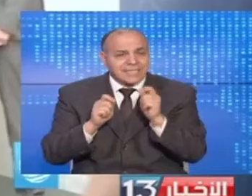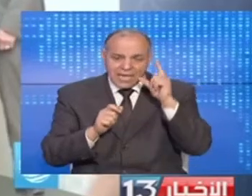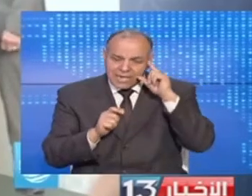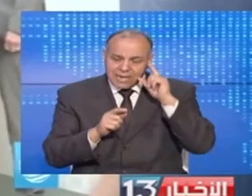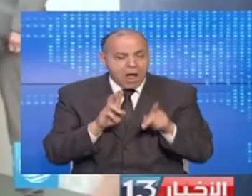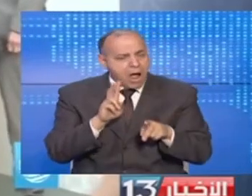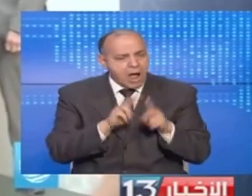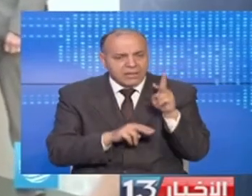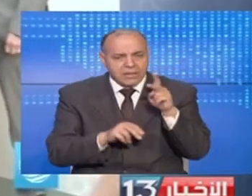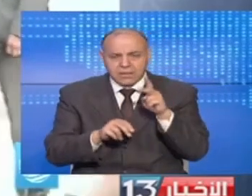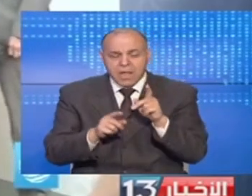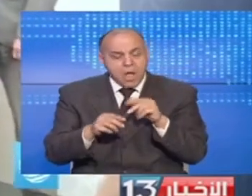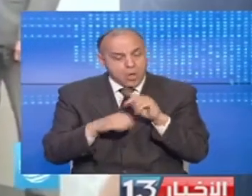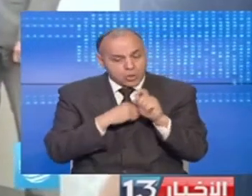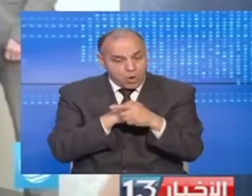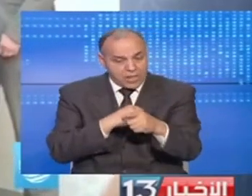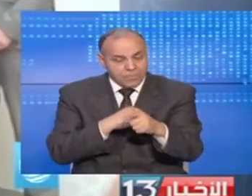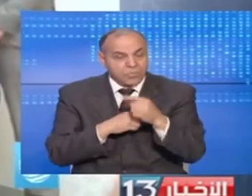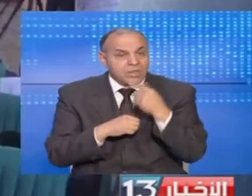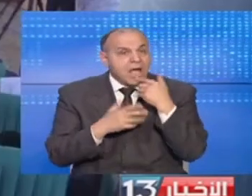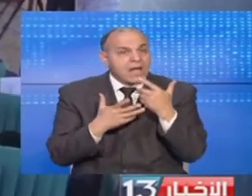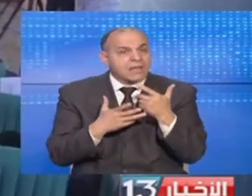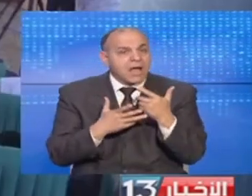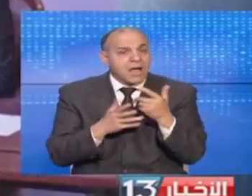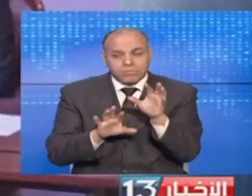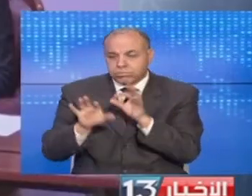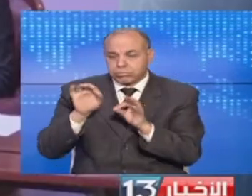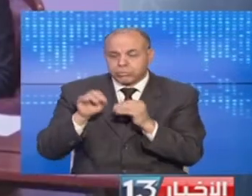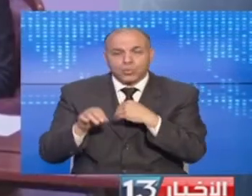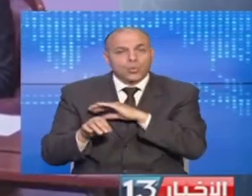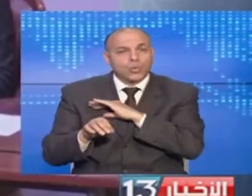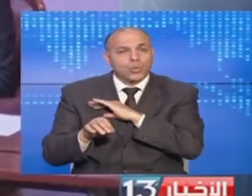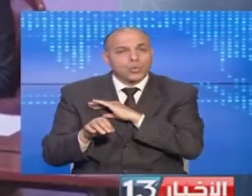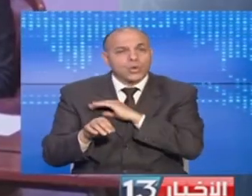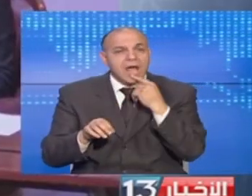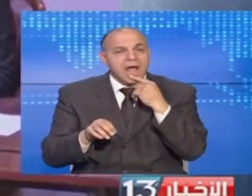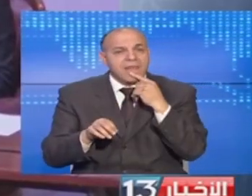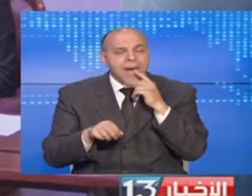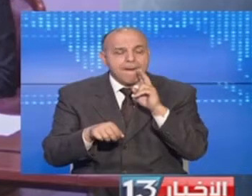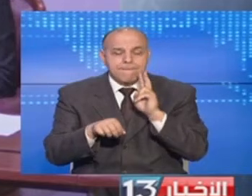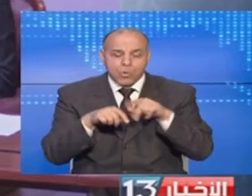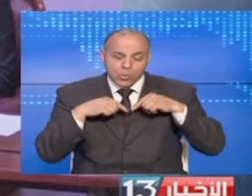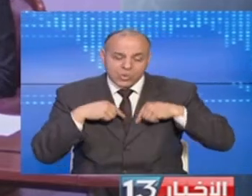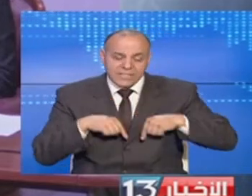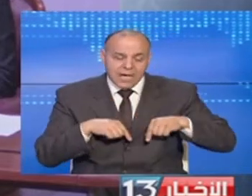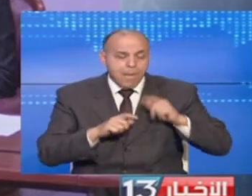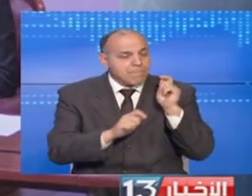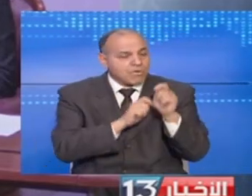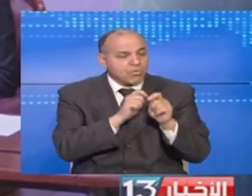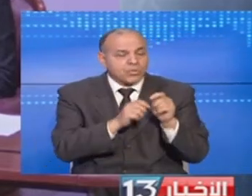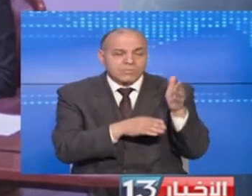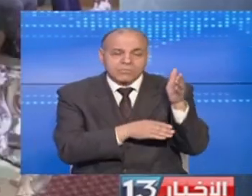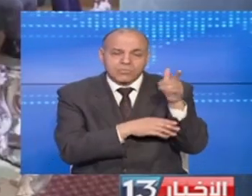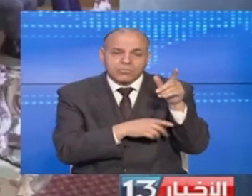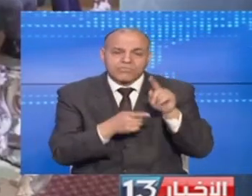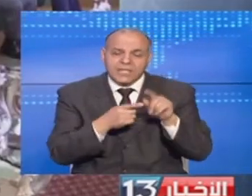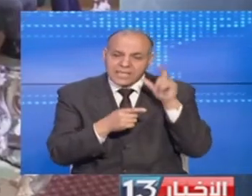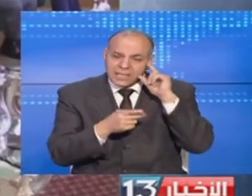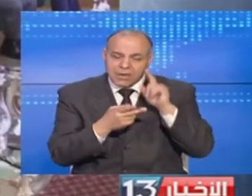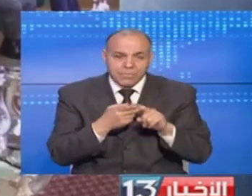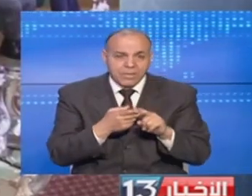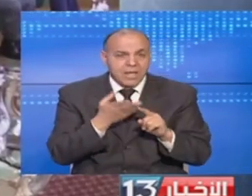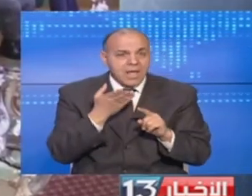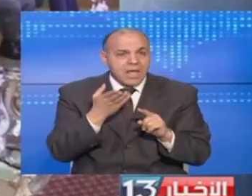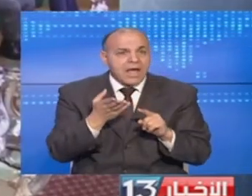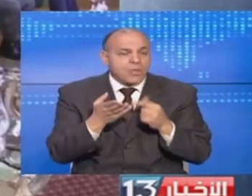الاغلبيه خلال هذا الاسبوع اليه اختيار ممثلي سلطه تنفيذيه انتقاليه وقت بالبلاد وهو ما كان